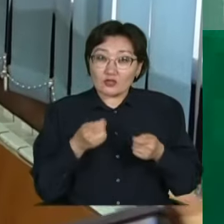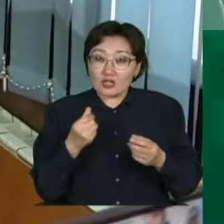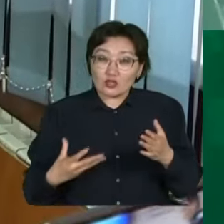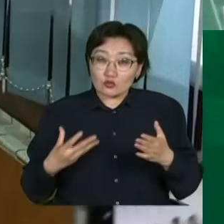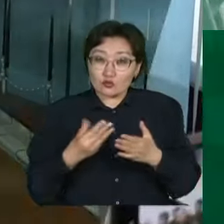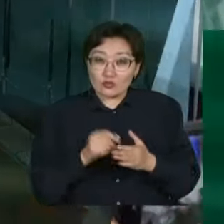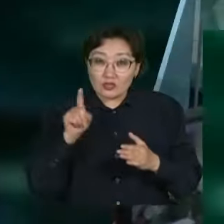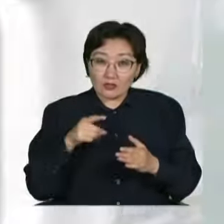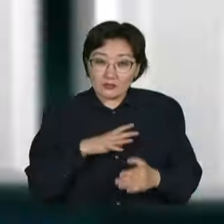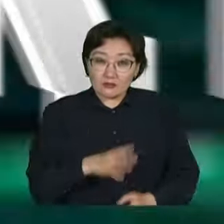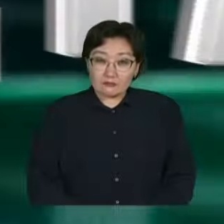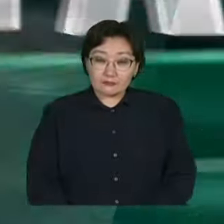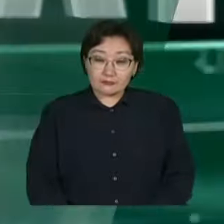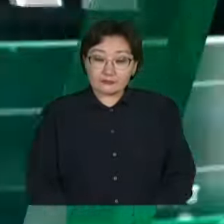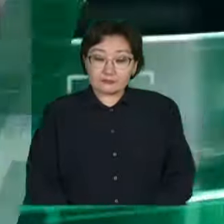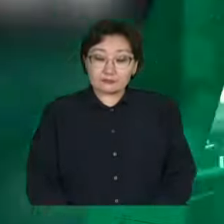етті.